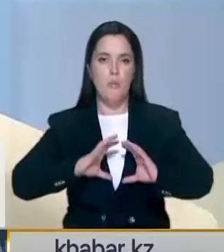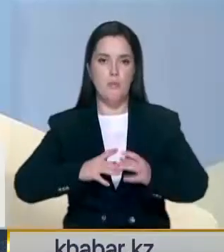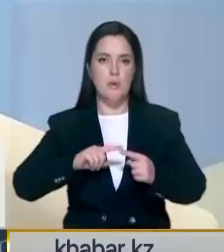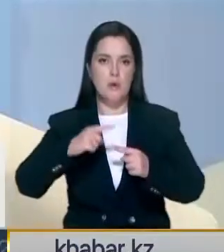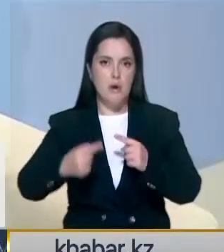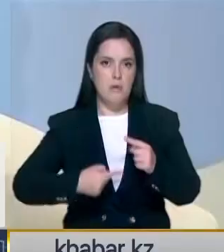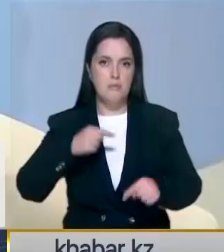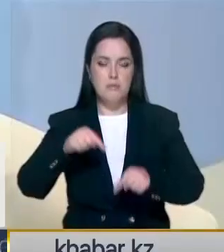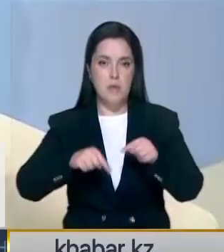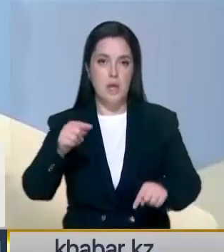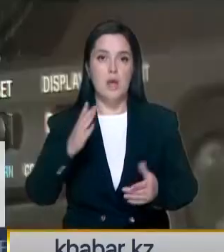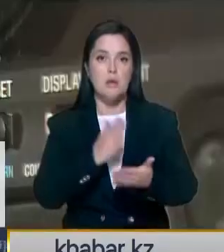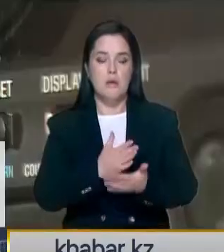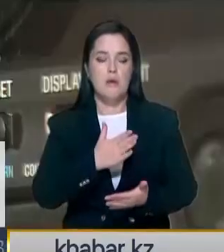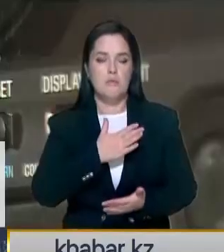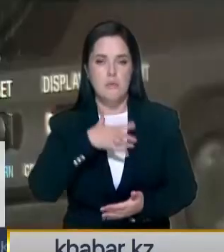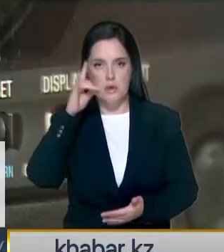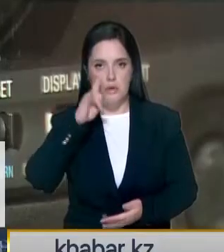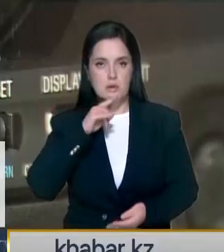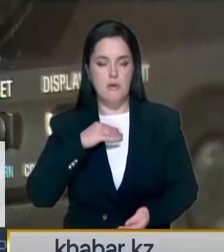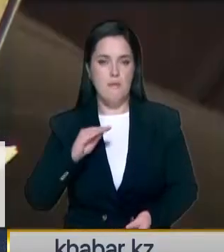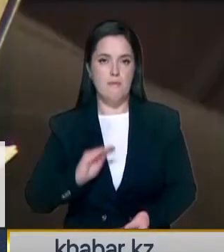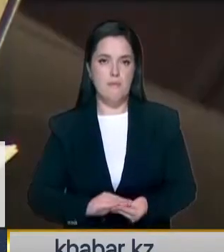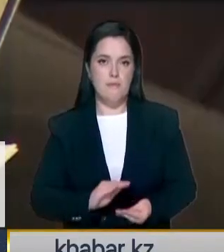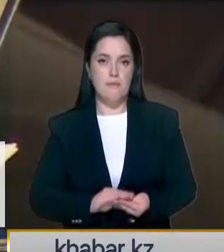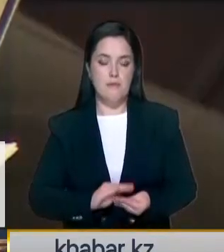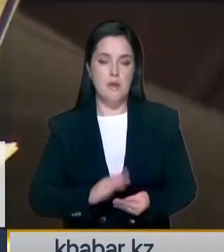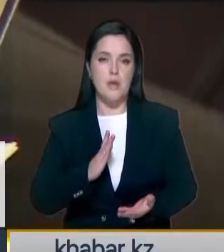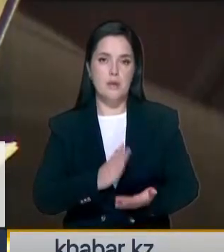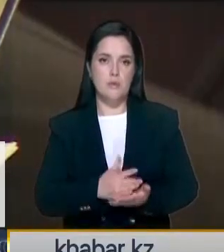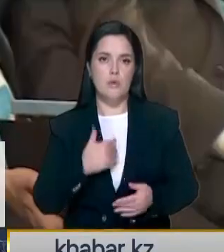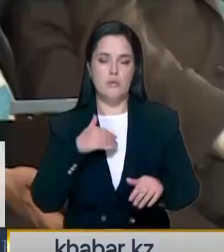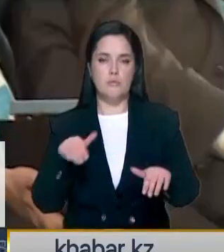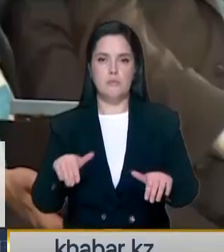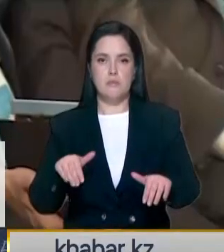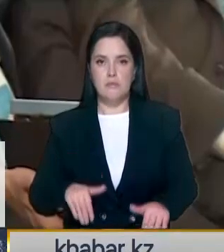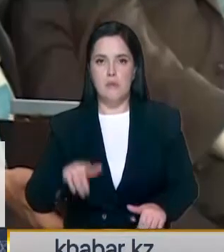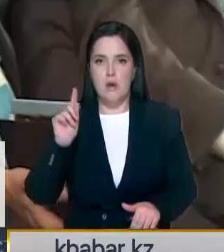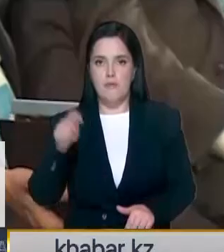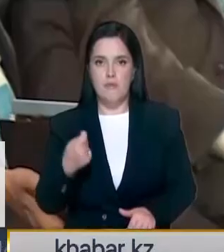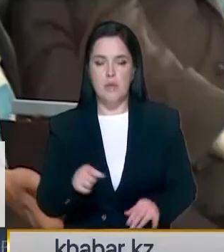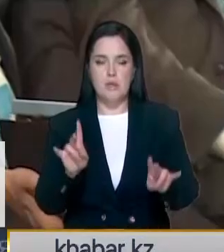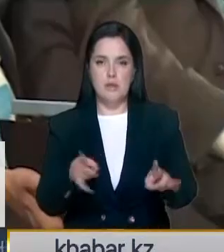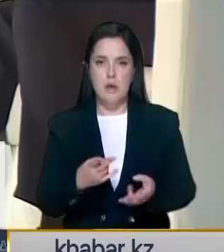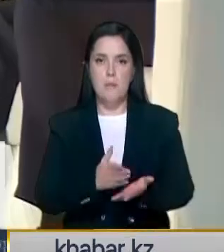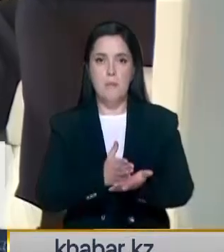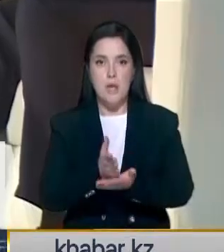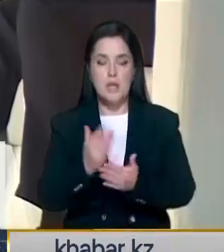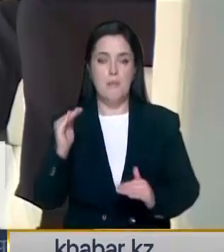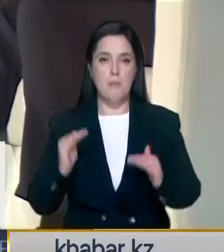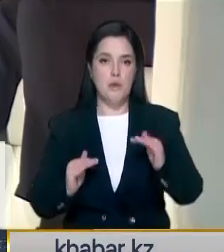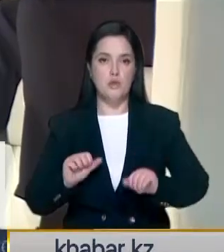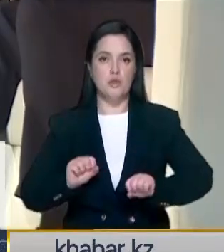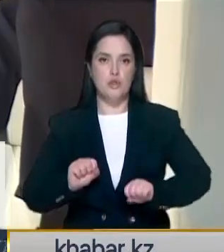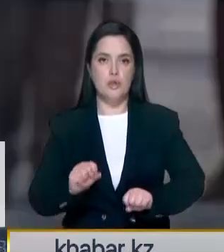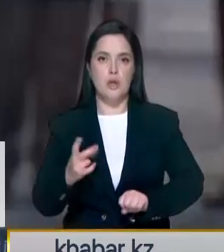внешнеполитические принципы остаются неизменными, отметили отечественные дипломаты. Казахстан придерживается ключевых принципов многовекторной политики, баланса и защиты